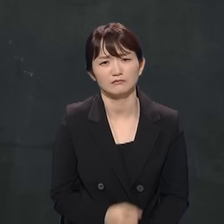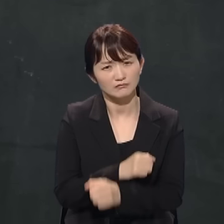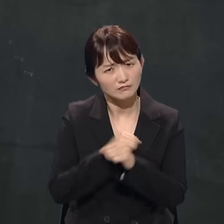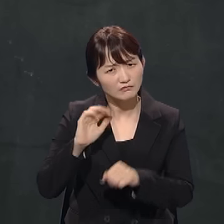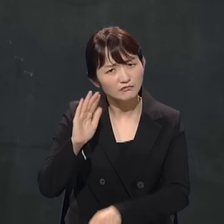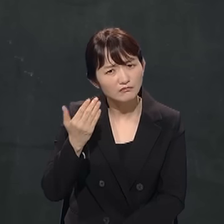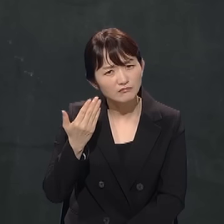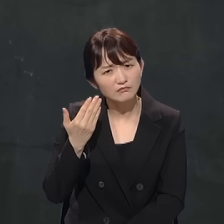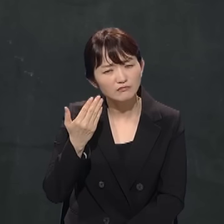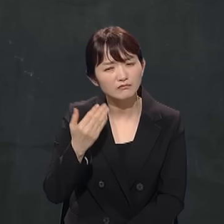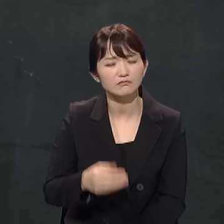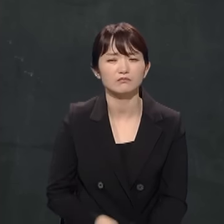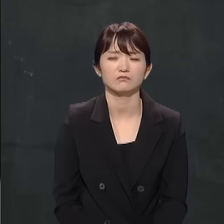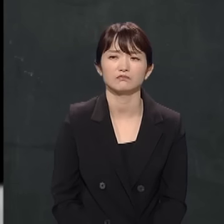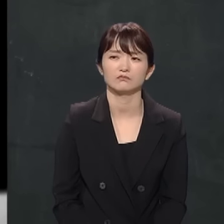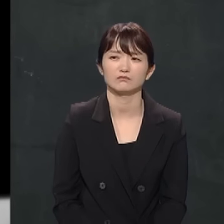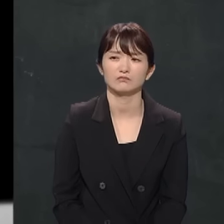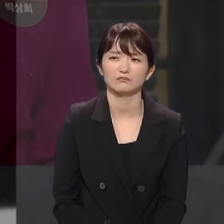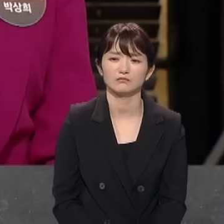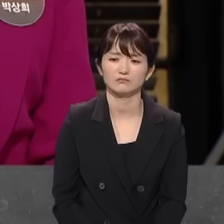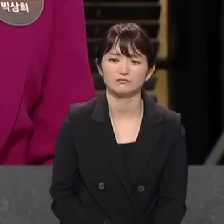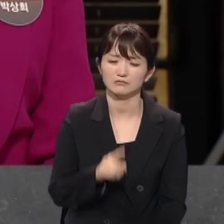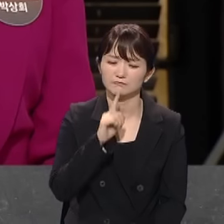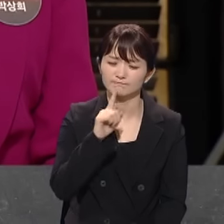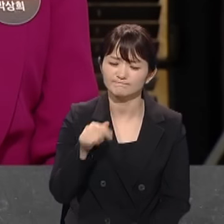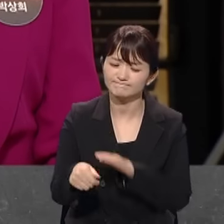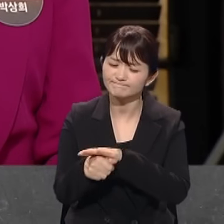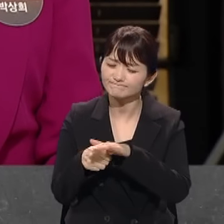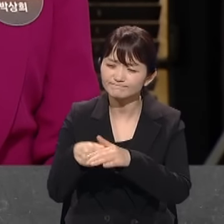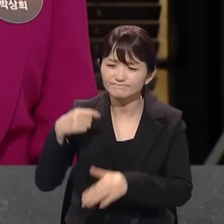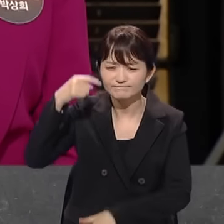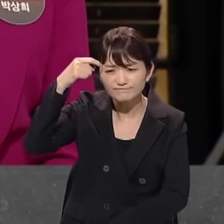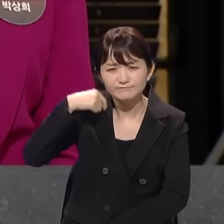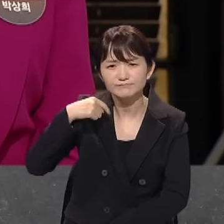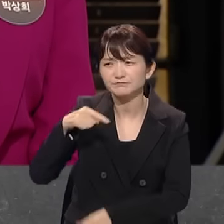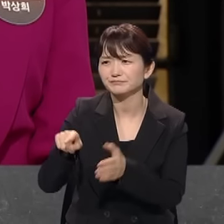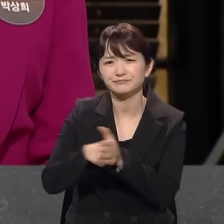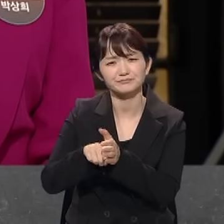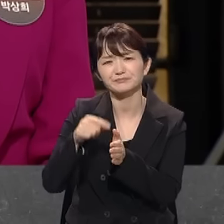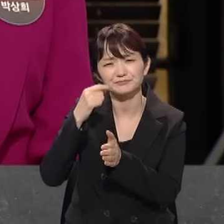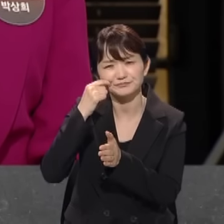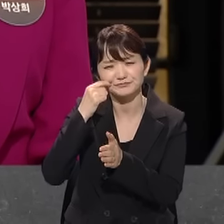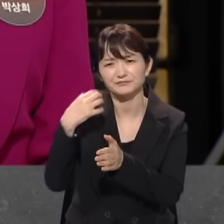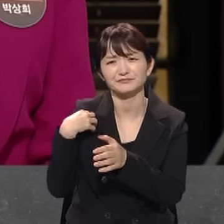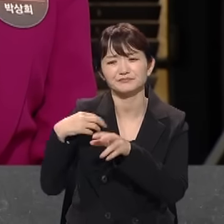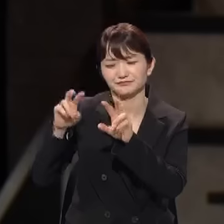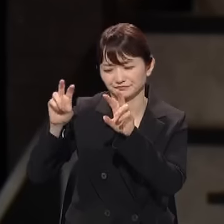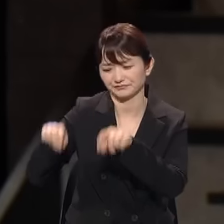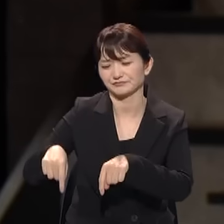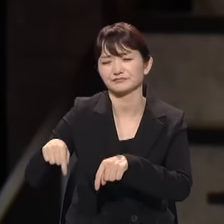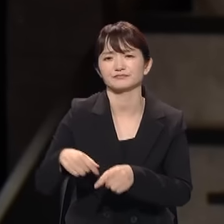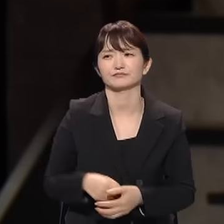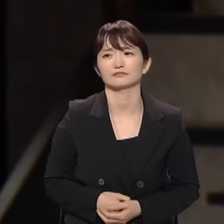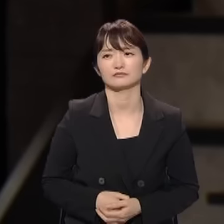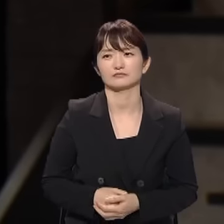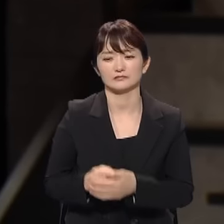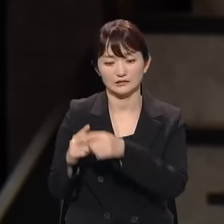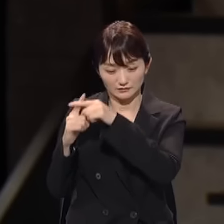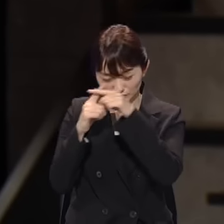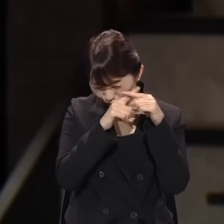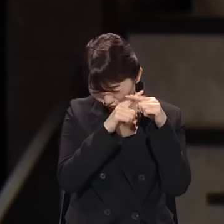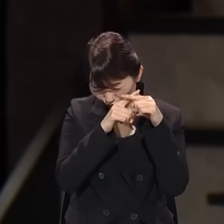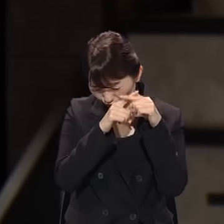됩니까, 솔직히? 네, 저는 이 말도 좀 너무 비겁하게 느껴지고 믿어지지도 않고 네, 무책임하게 보이거든요. 그냥 무조건 지금 미안하다,